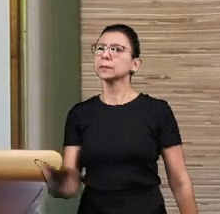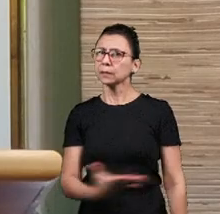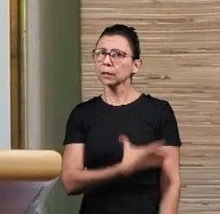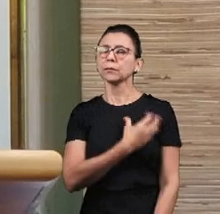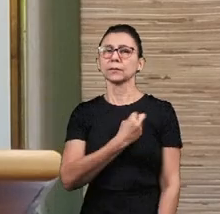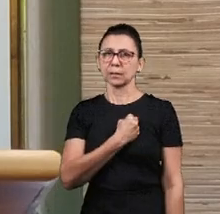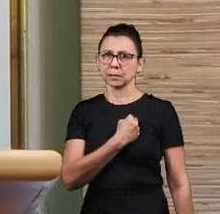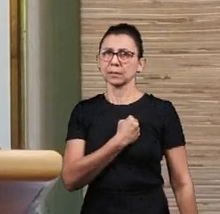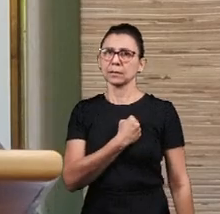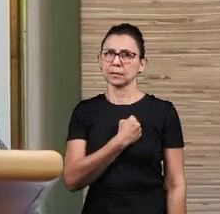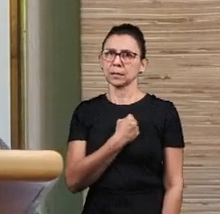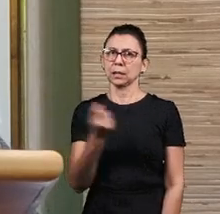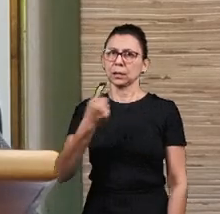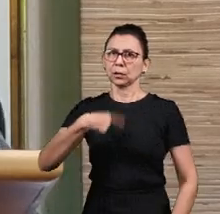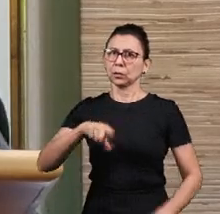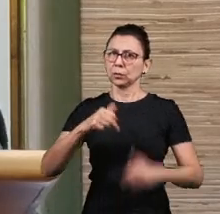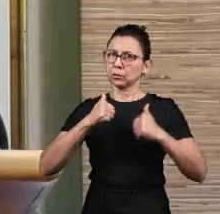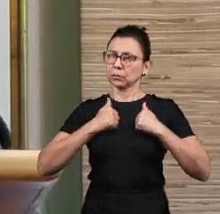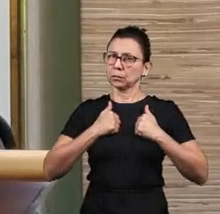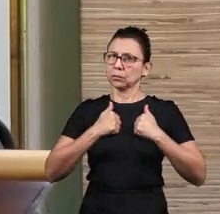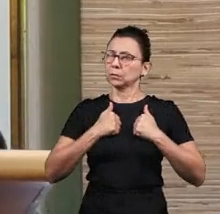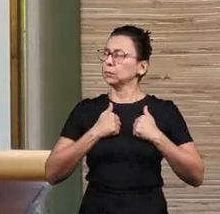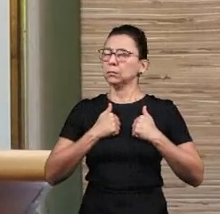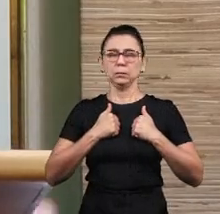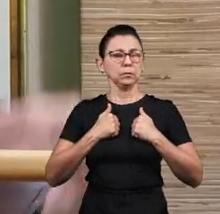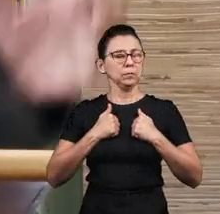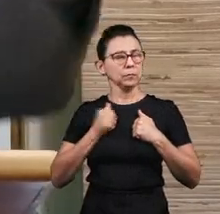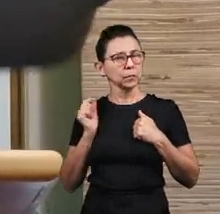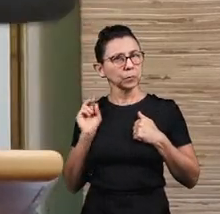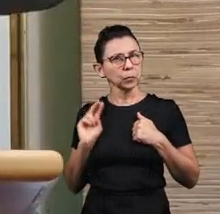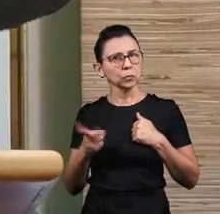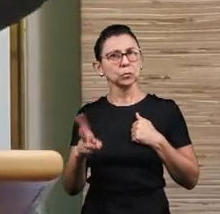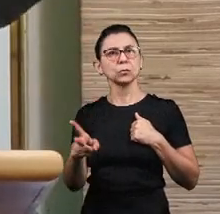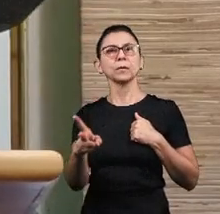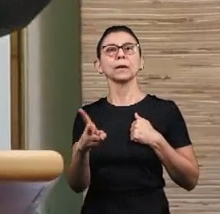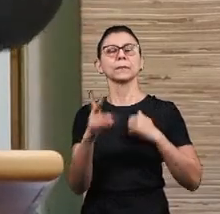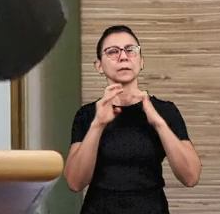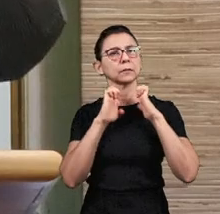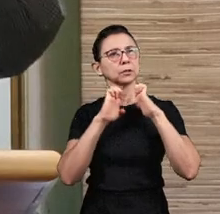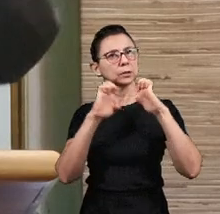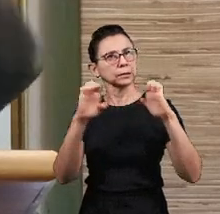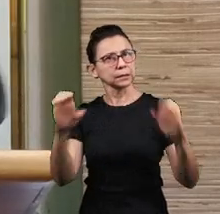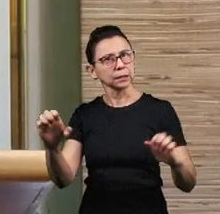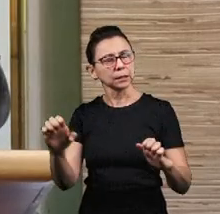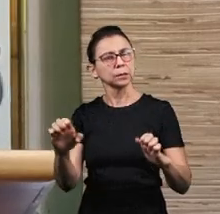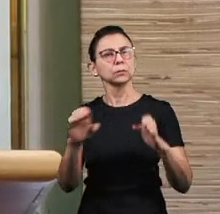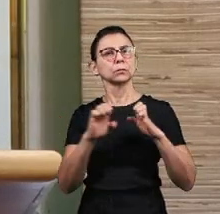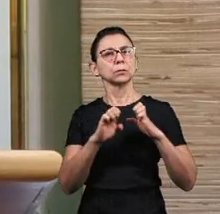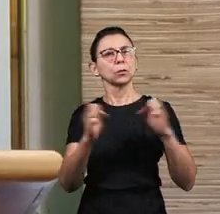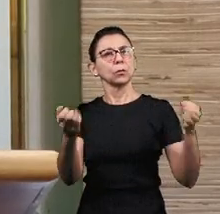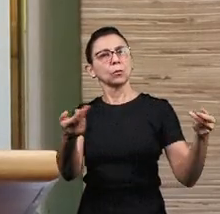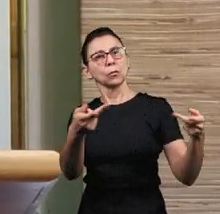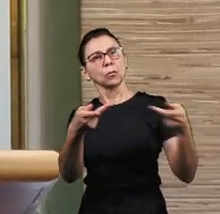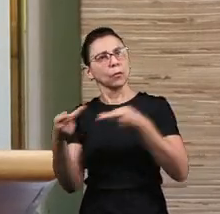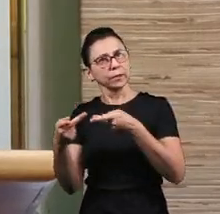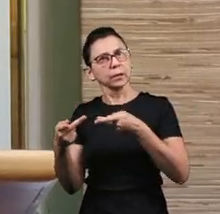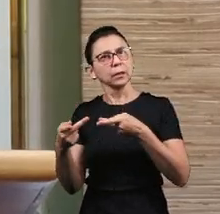Parce que on parle d'évangélisation, ce que toutes les personnes, toutes les églises parlent.